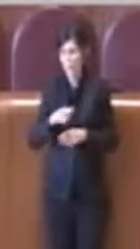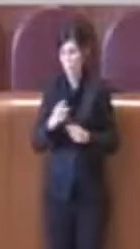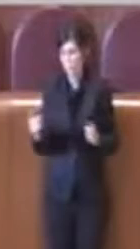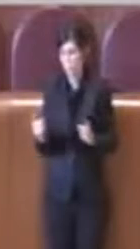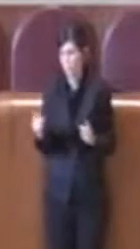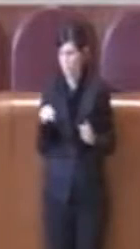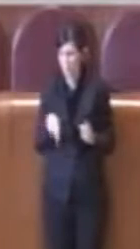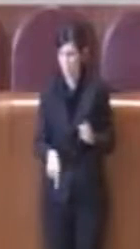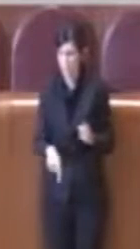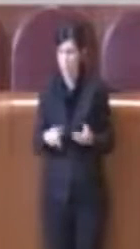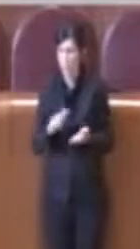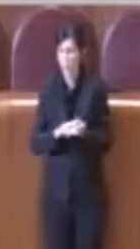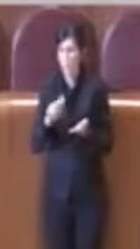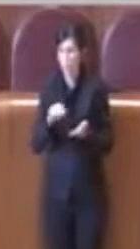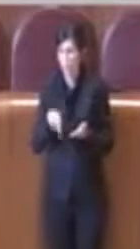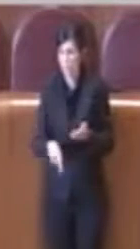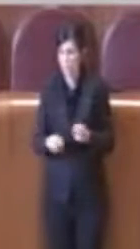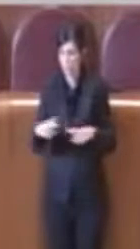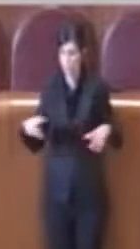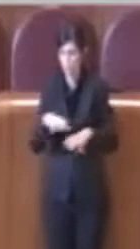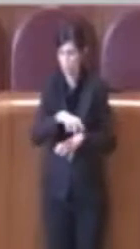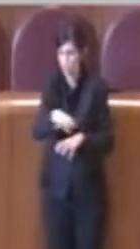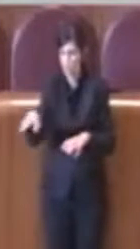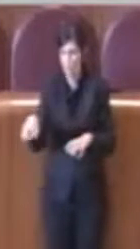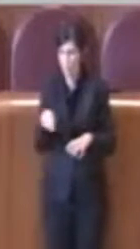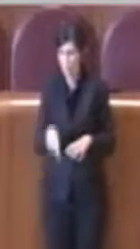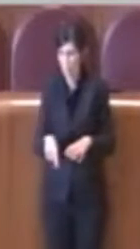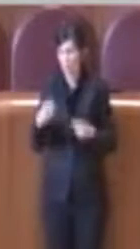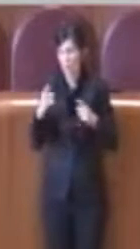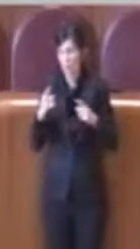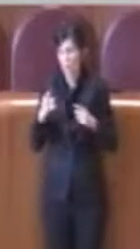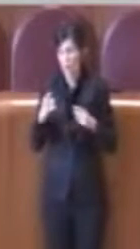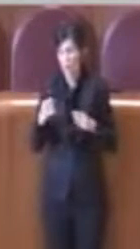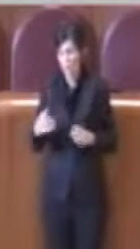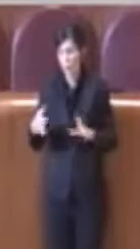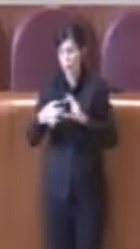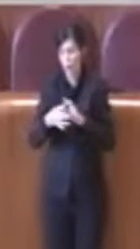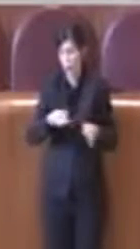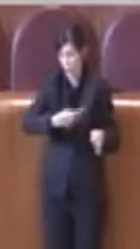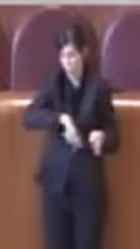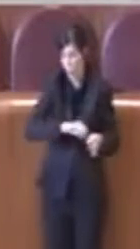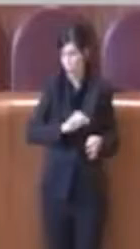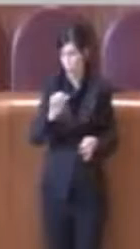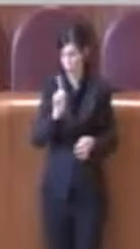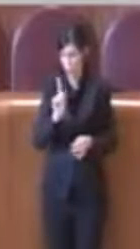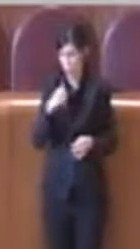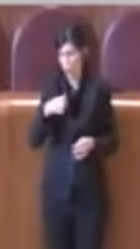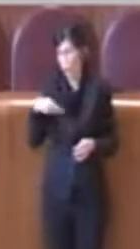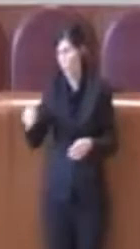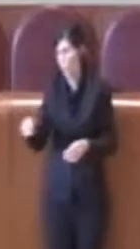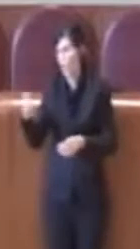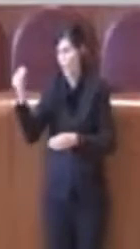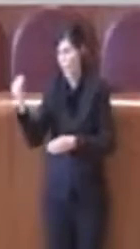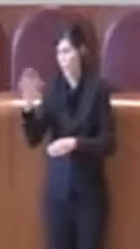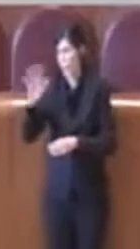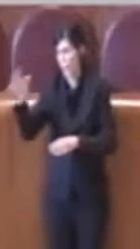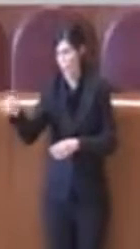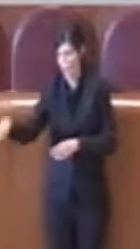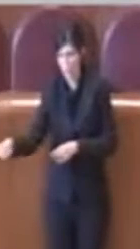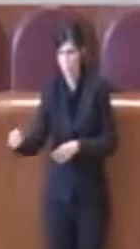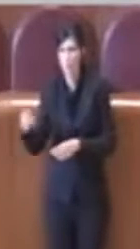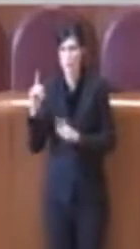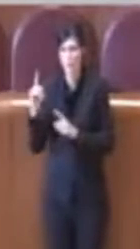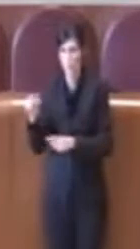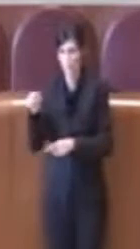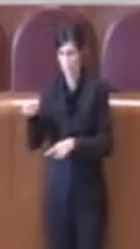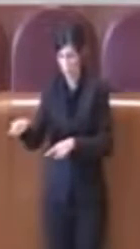non dipendono solo da noi, ma anche da altri enti, a volte sono un po' lunghi, noi speriamo invece di ritornare in questa consiliatura